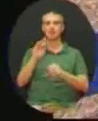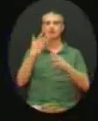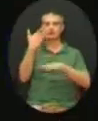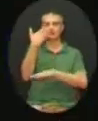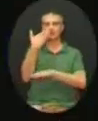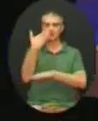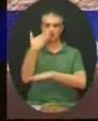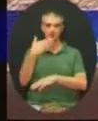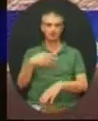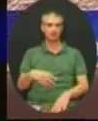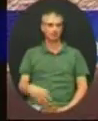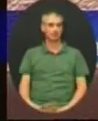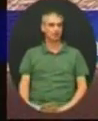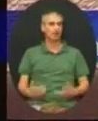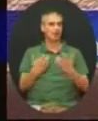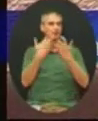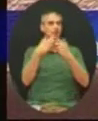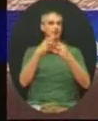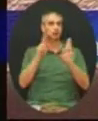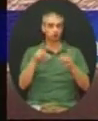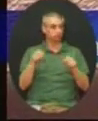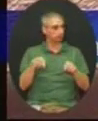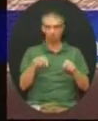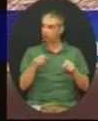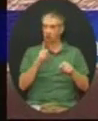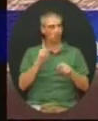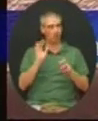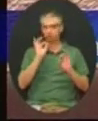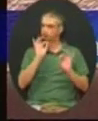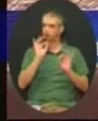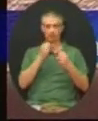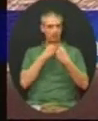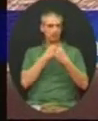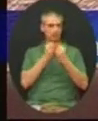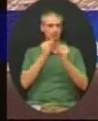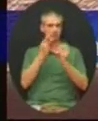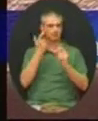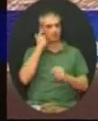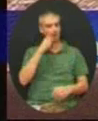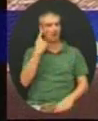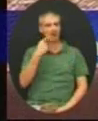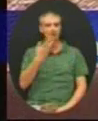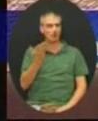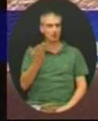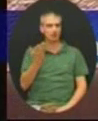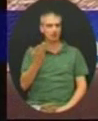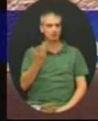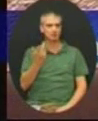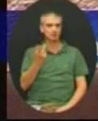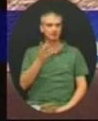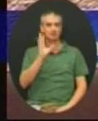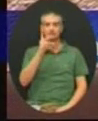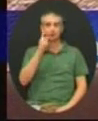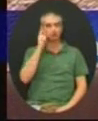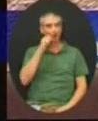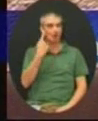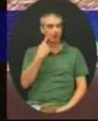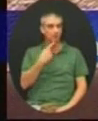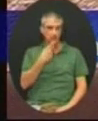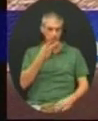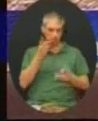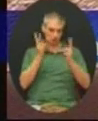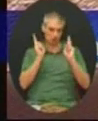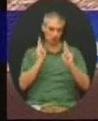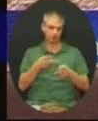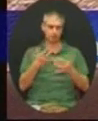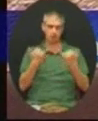המדינה. המנגנון שישנו כאן לא נועד להתמודד עם עבירות. הרי אם יש עבירות,